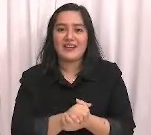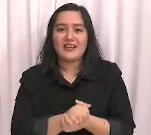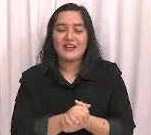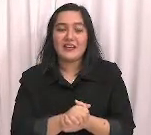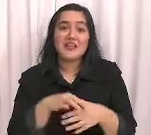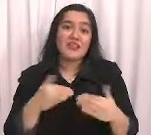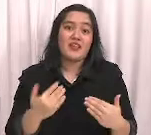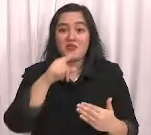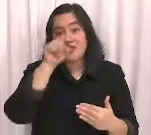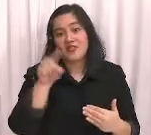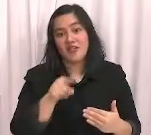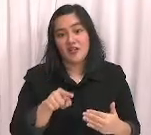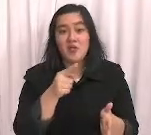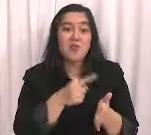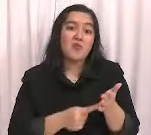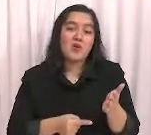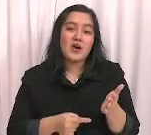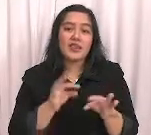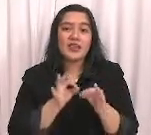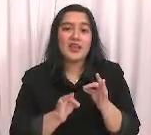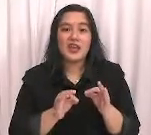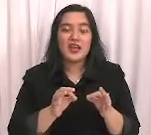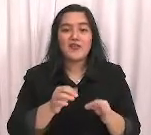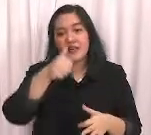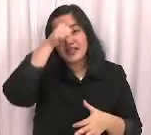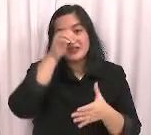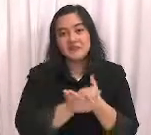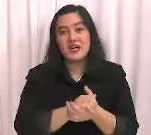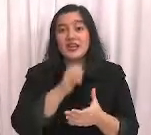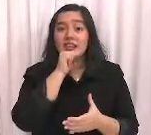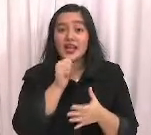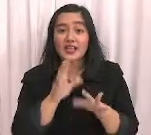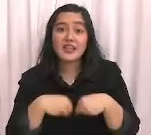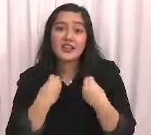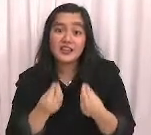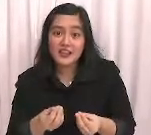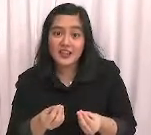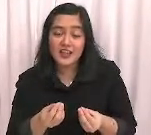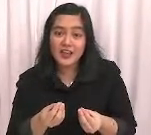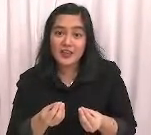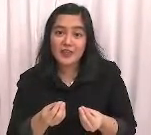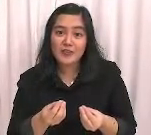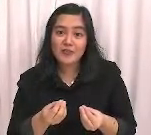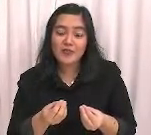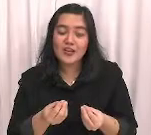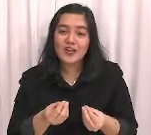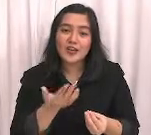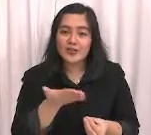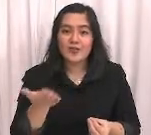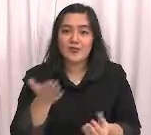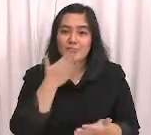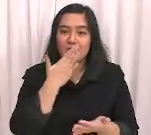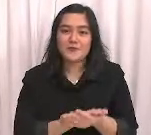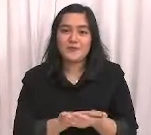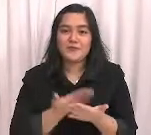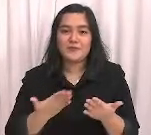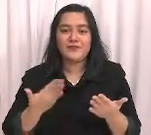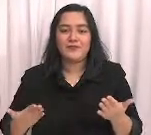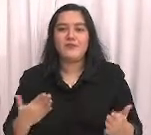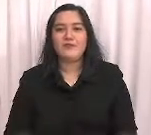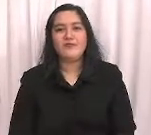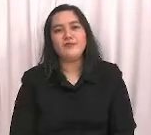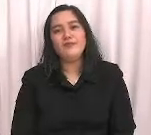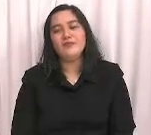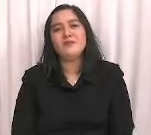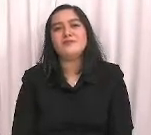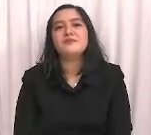Itong pinili niya. Basta't itataya ko ang aking buhay para sa aking asawa. Amen. Alam mo kung, kung kahit